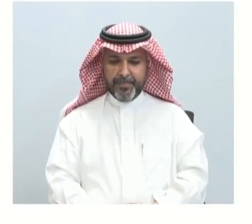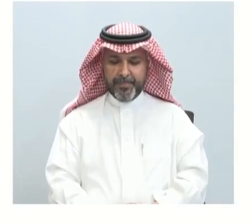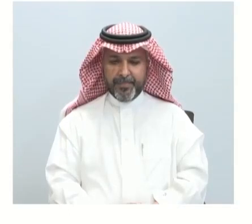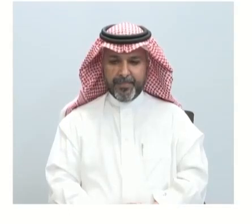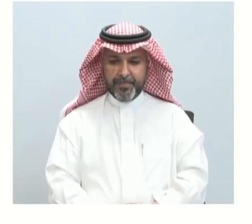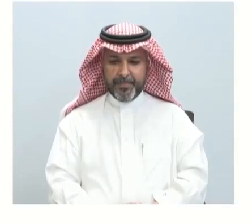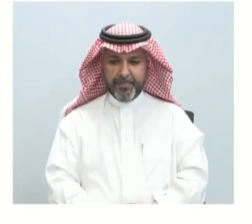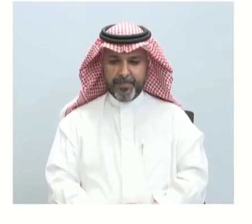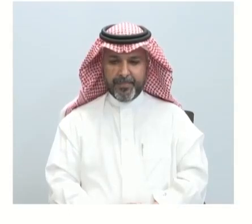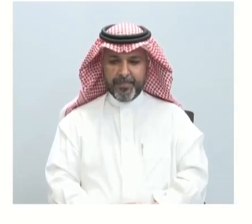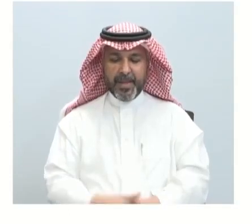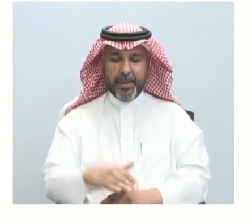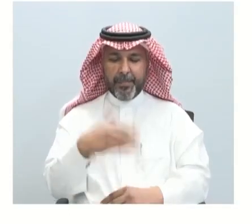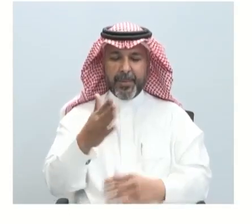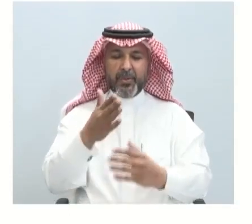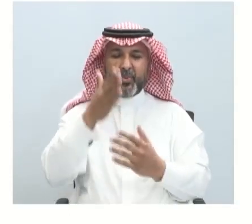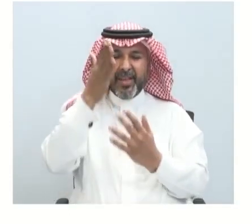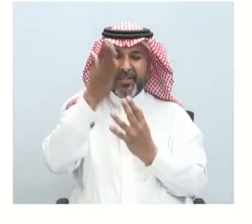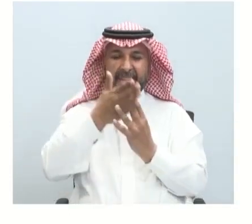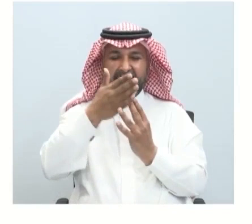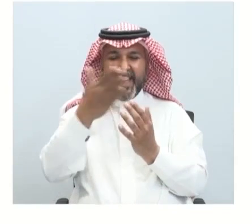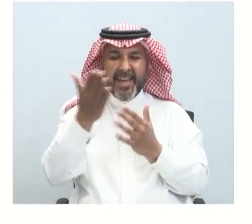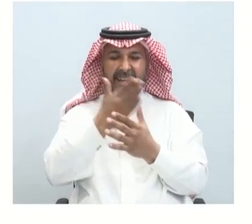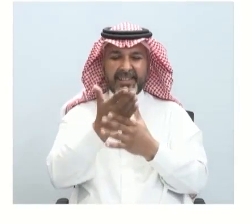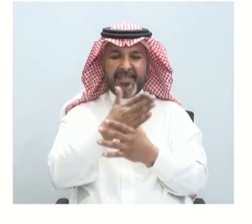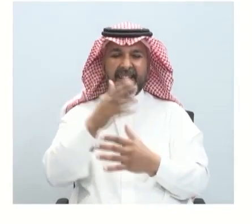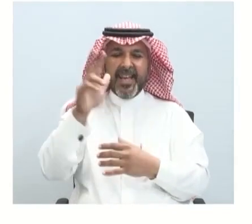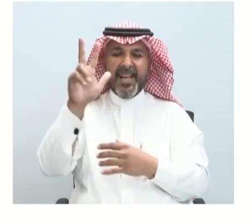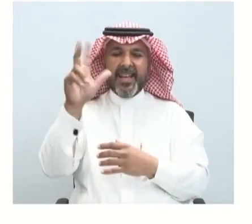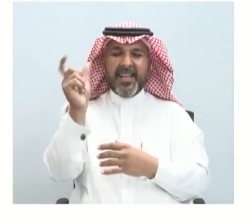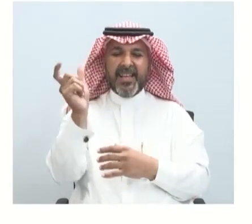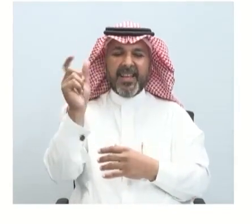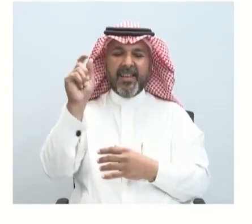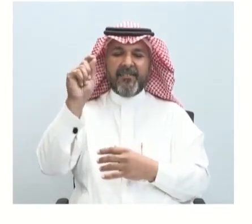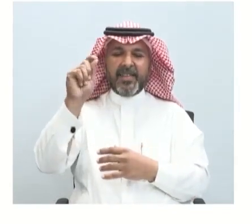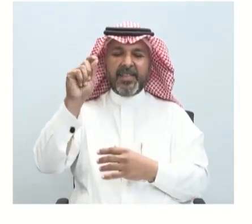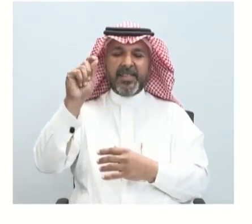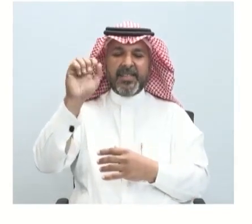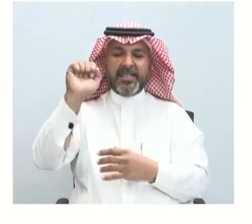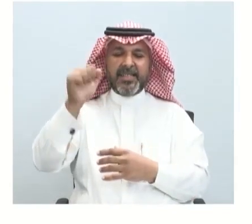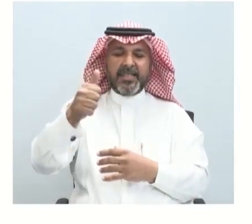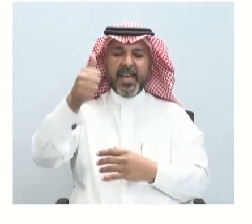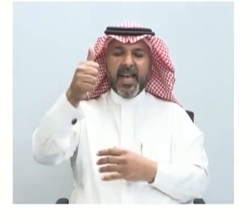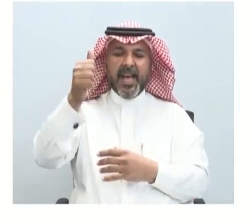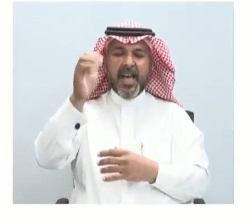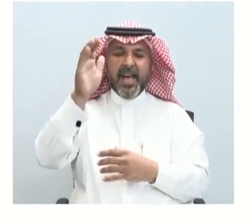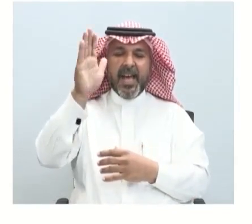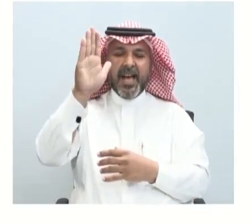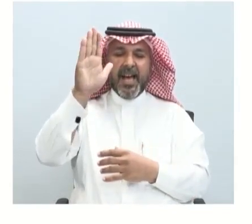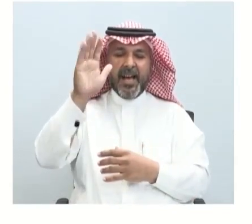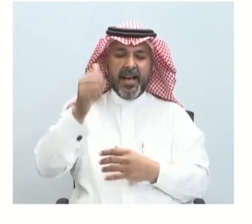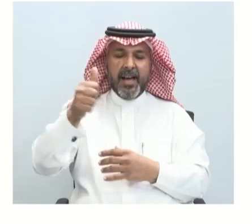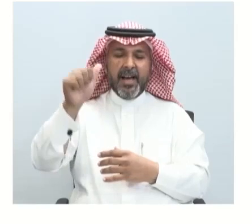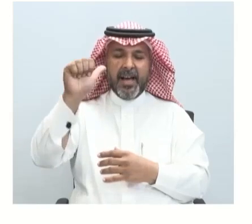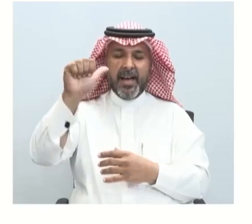المتساوي ياتي بعد ذلك الطور الانفصالي الاول يحدث هنا يتم سحب كل زوج كروموسومي بواسطه